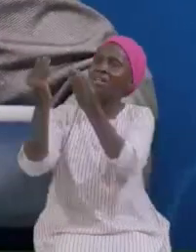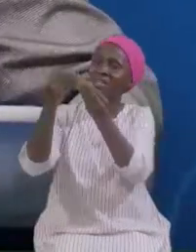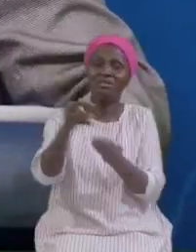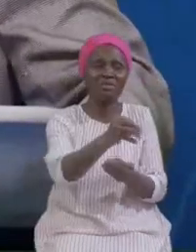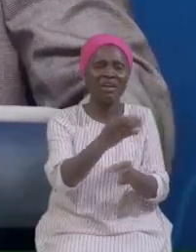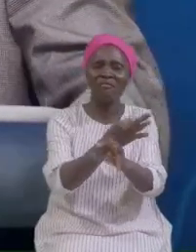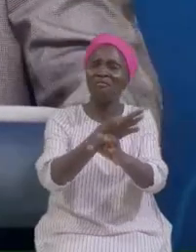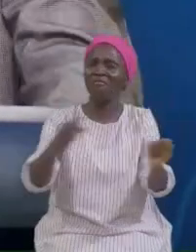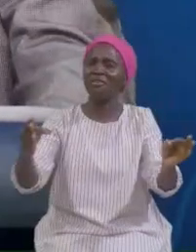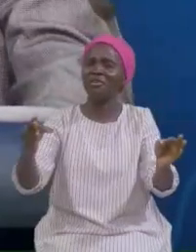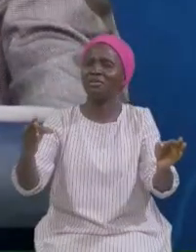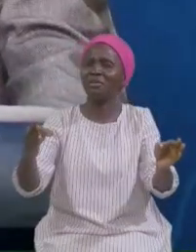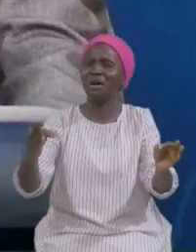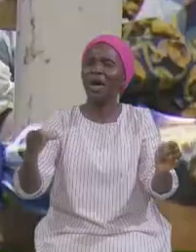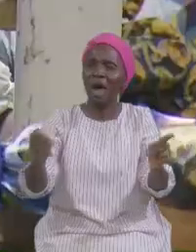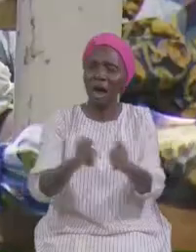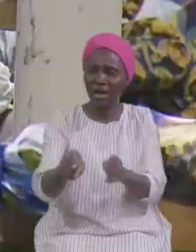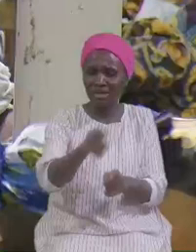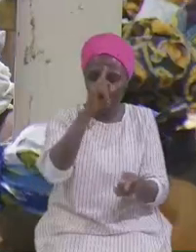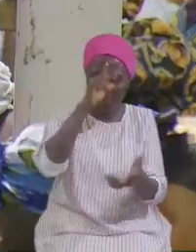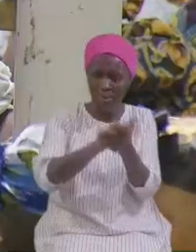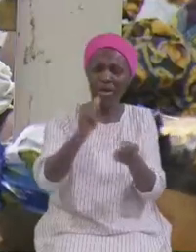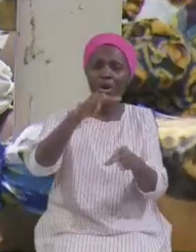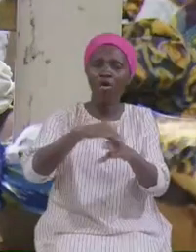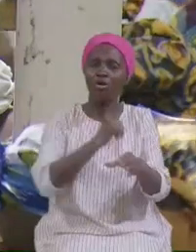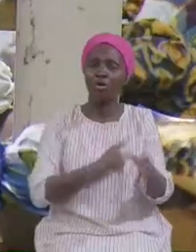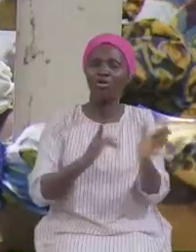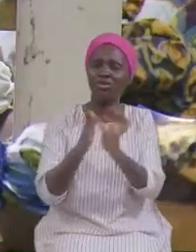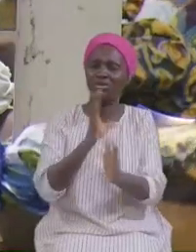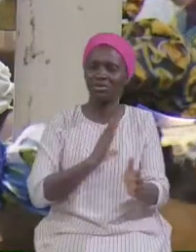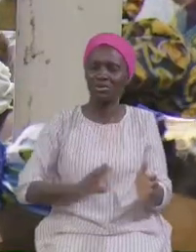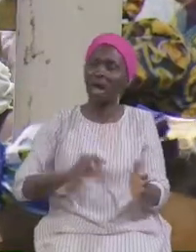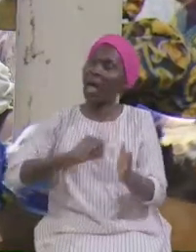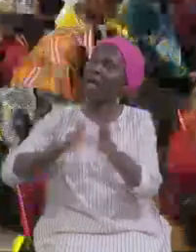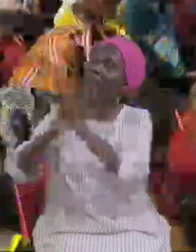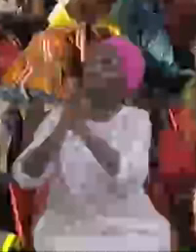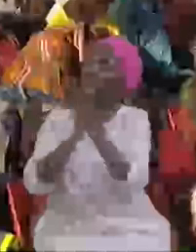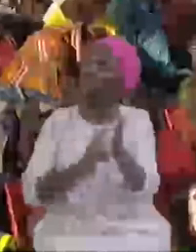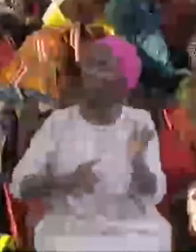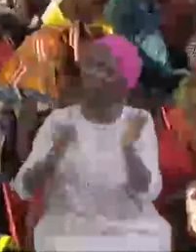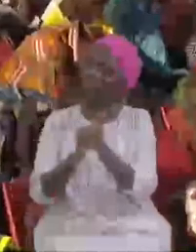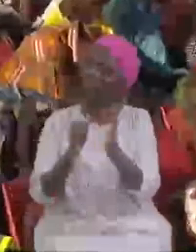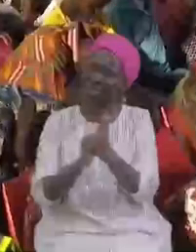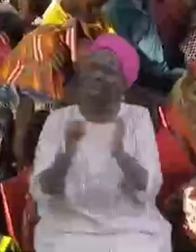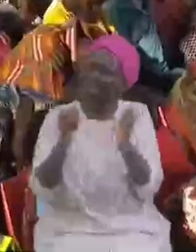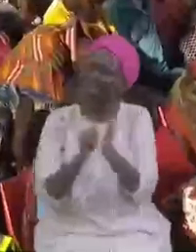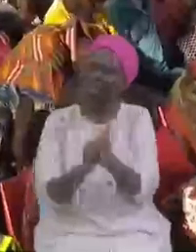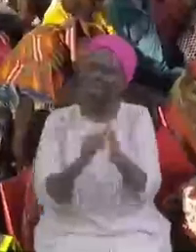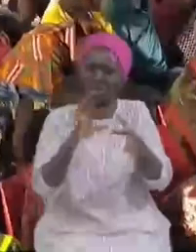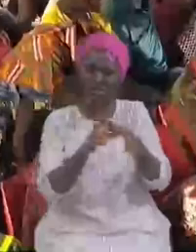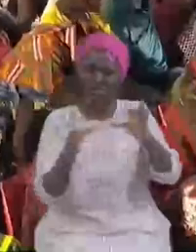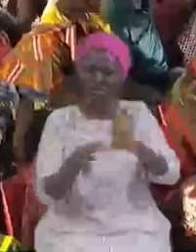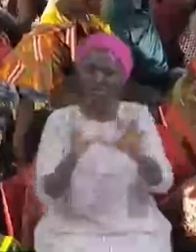Pardonne tous et donne la libération comme ils croient au Seigneur Jésus-Christ. Je prie, Seigneur, que ce jour, cette chaîne,